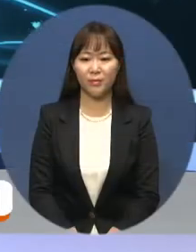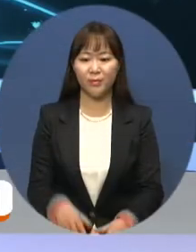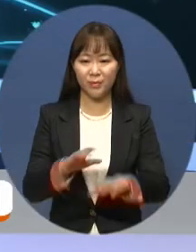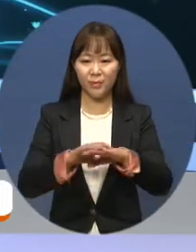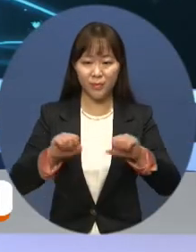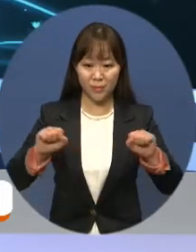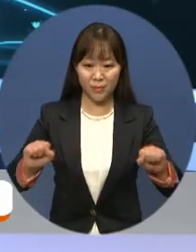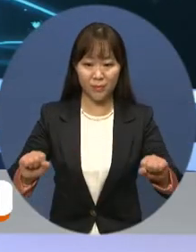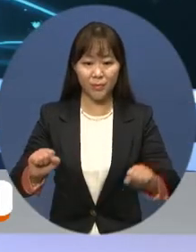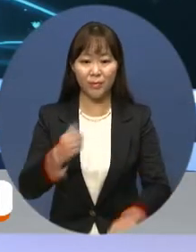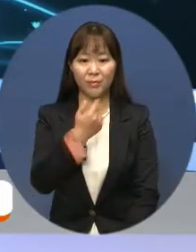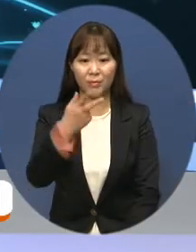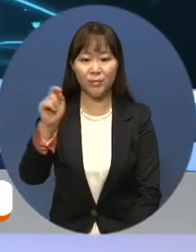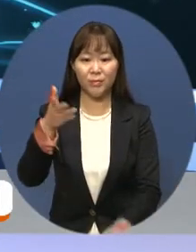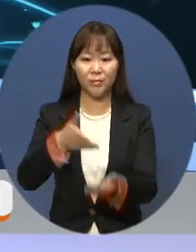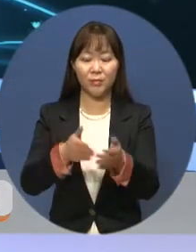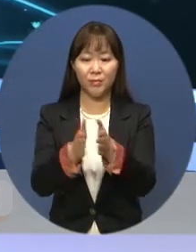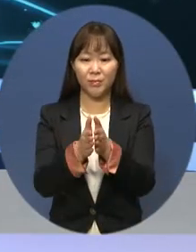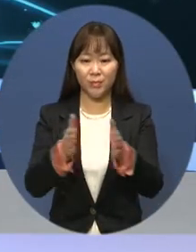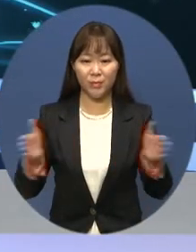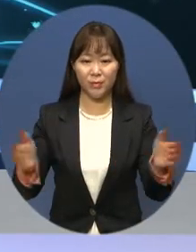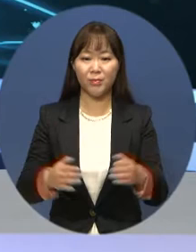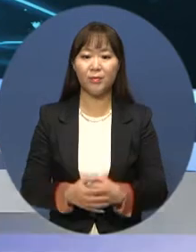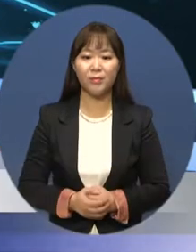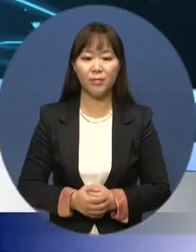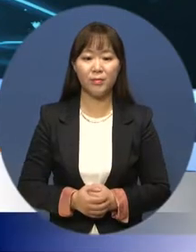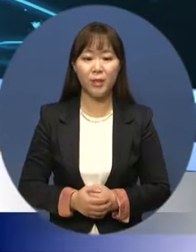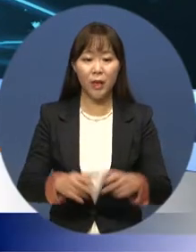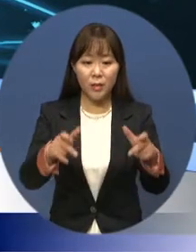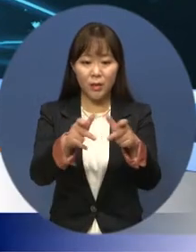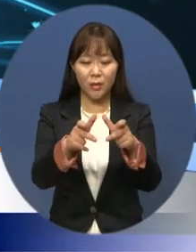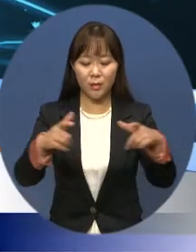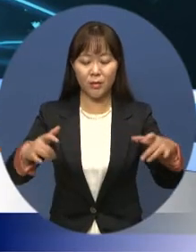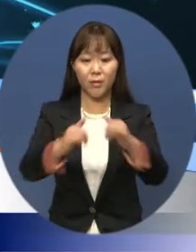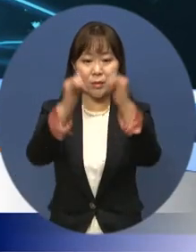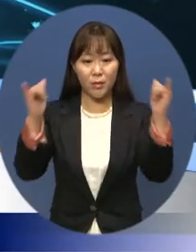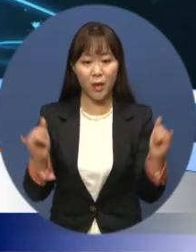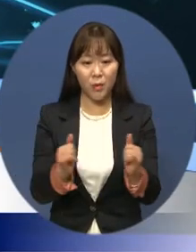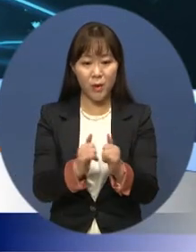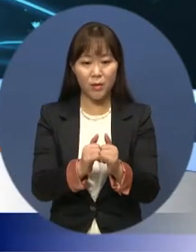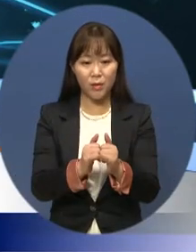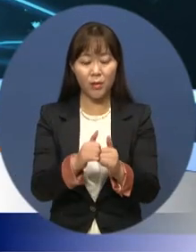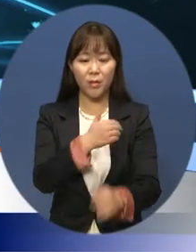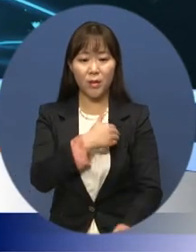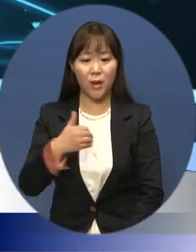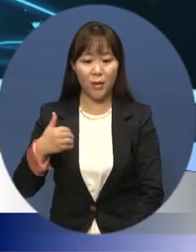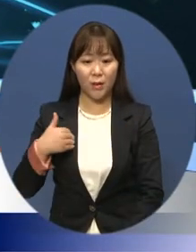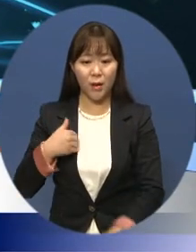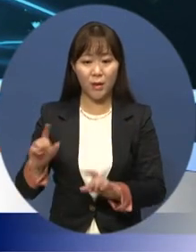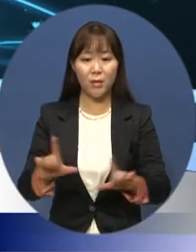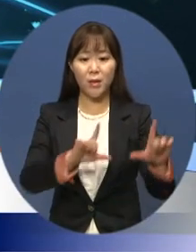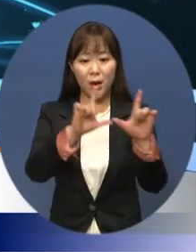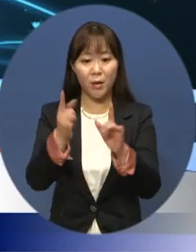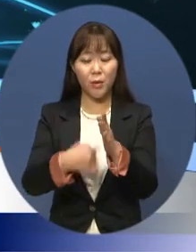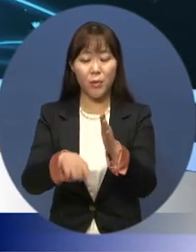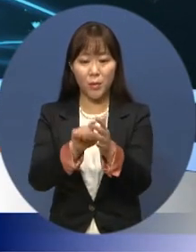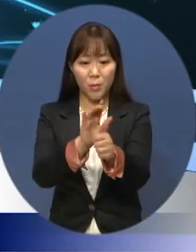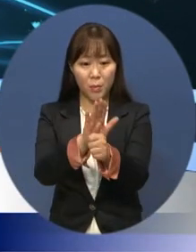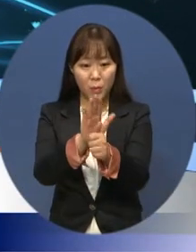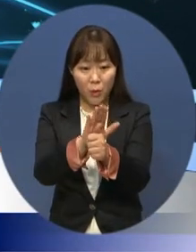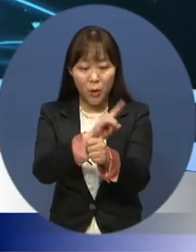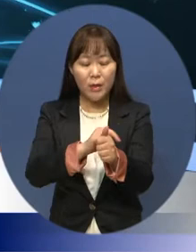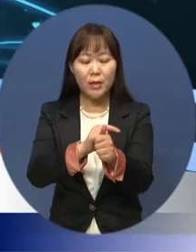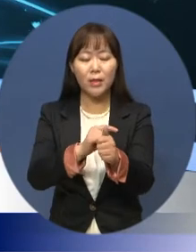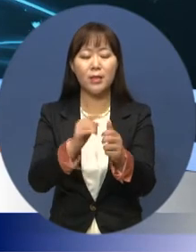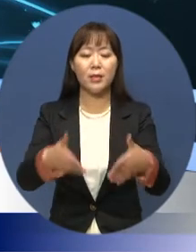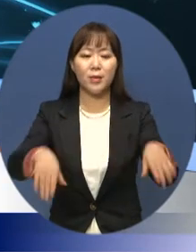시청자 여러분 안녕하십니까 복지 tv 뉴스 입니다 장애인이 지역사회에서 당당히 자립할 수 있도록 돕기 위한 탈 시설